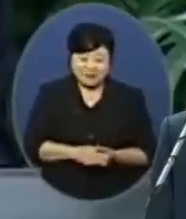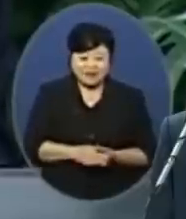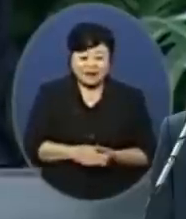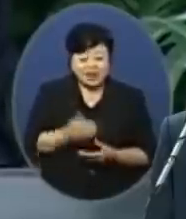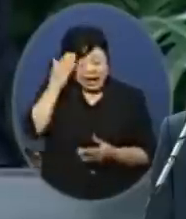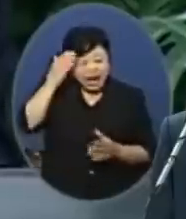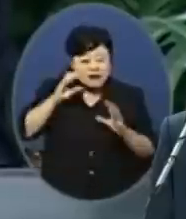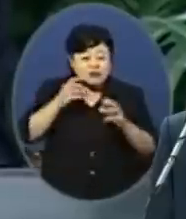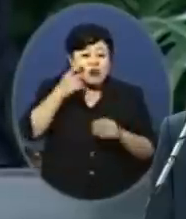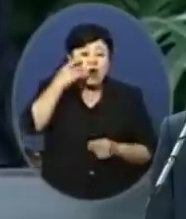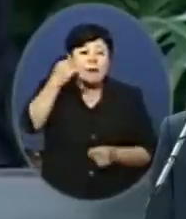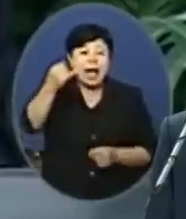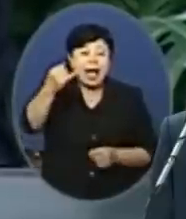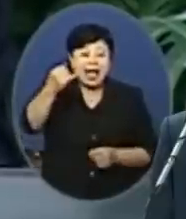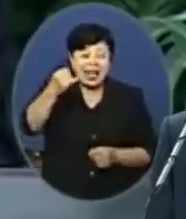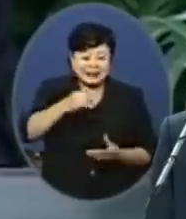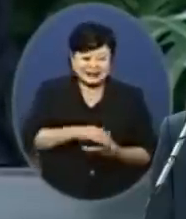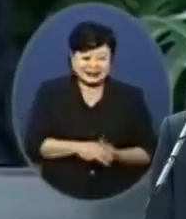우리 한국의 어머니들은